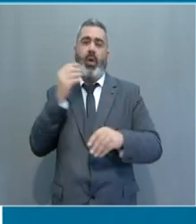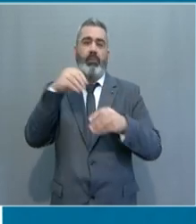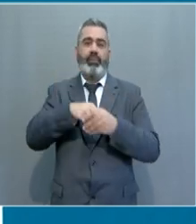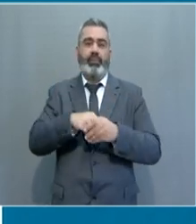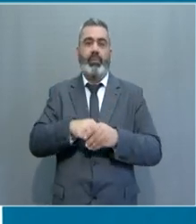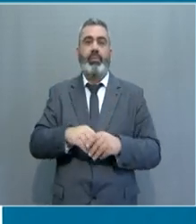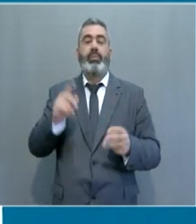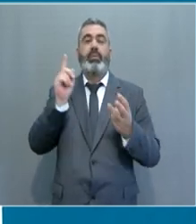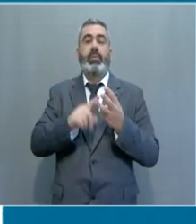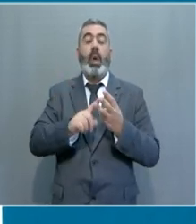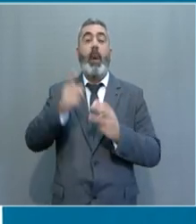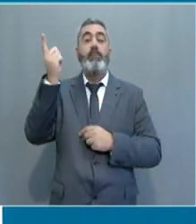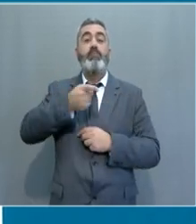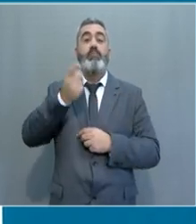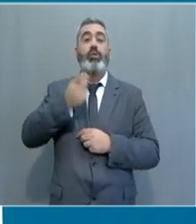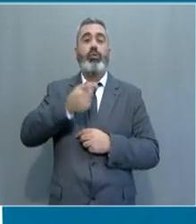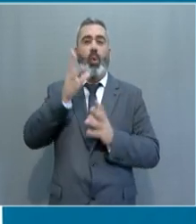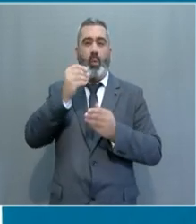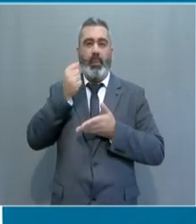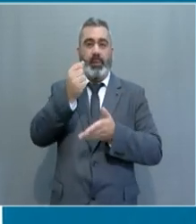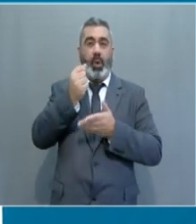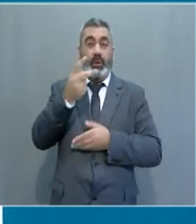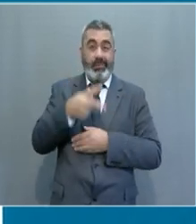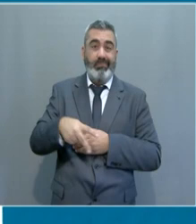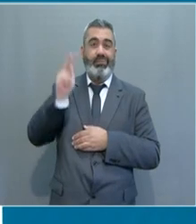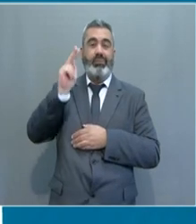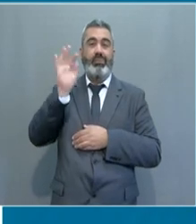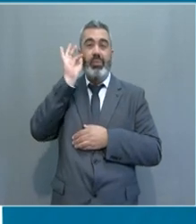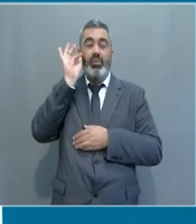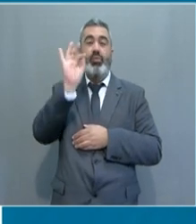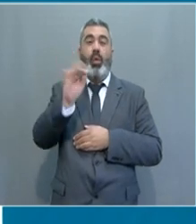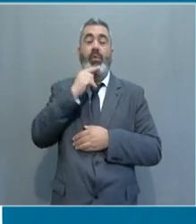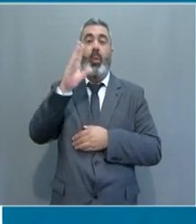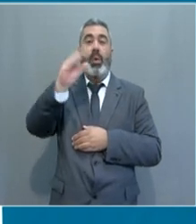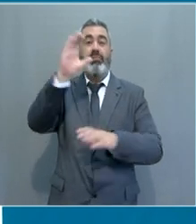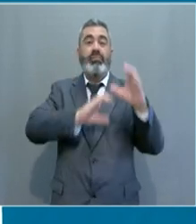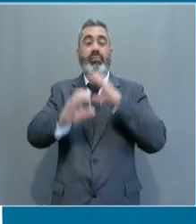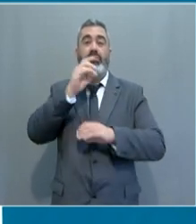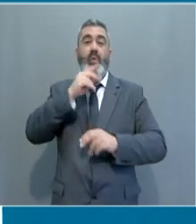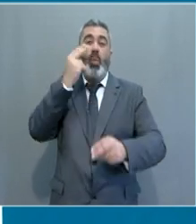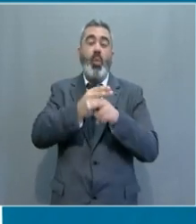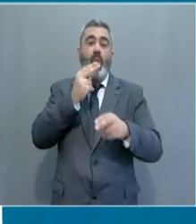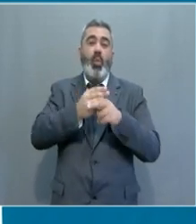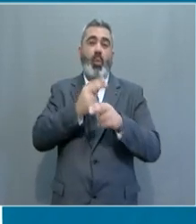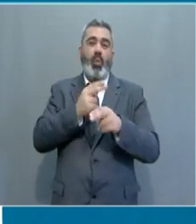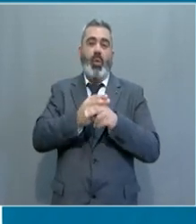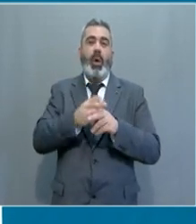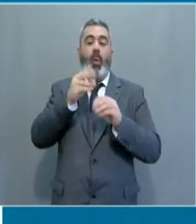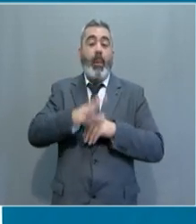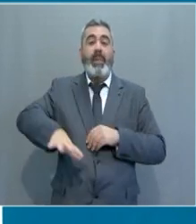αυξημένο ποσοστό επιχορήγησης για τις ευληματικές επενδύσεις εξαιρετικής σημασίας εντός των